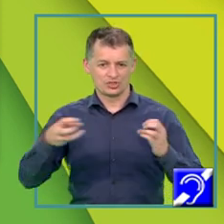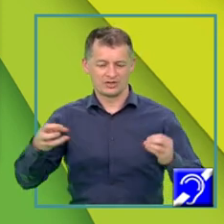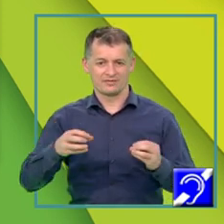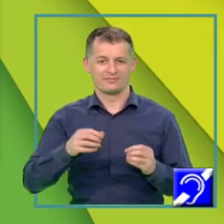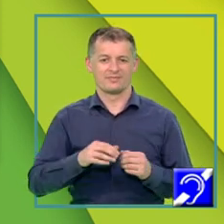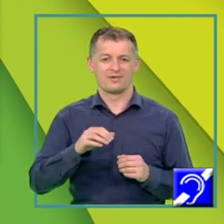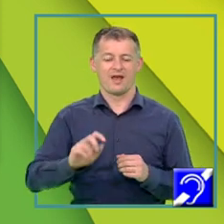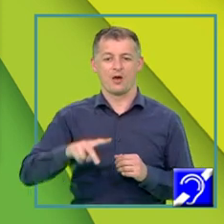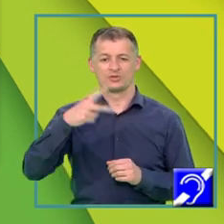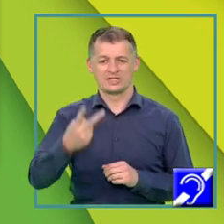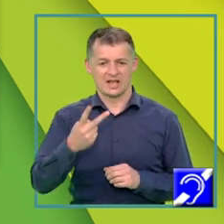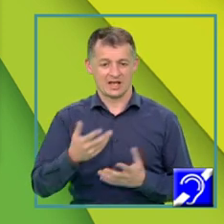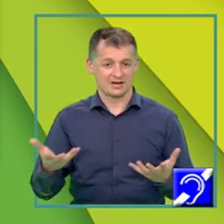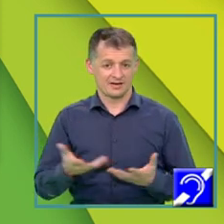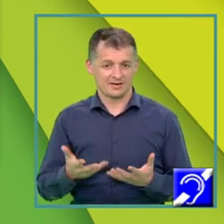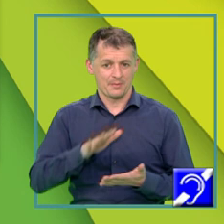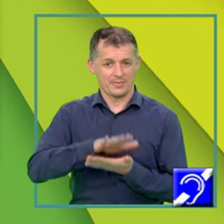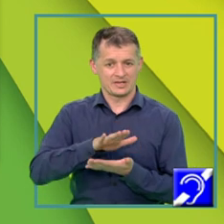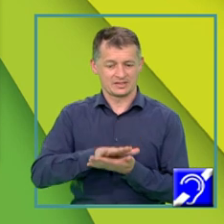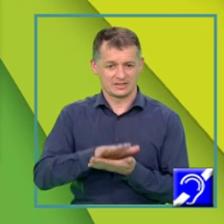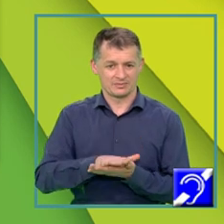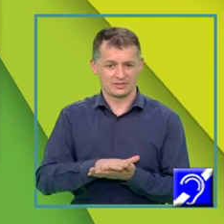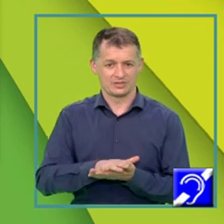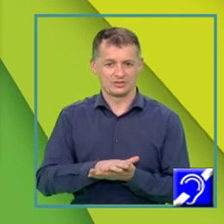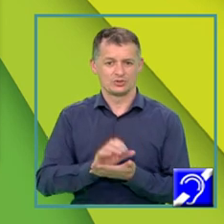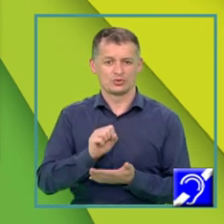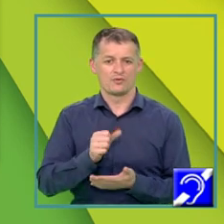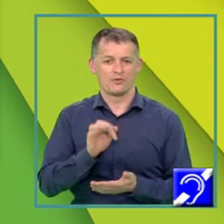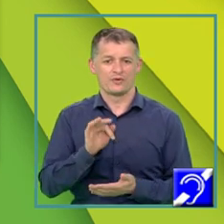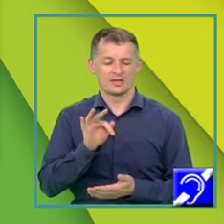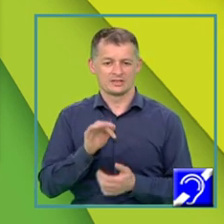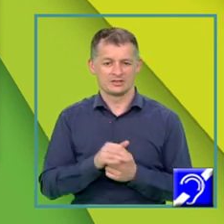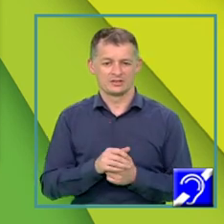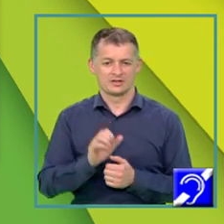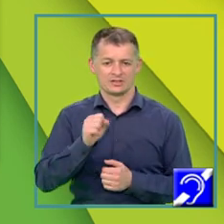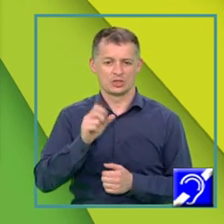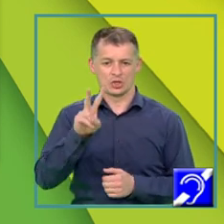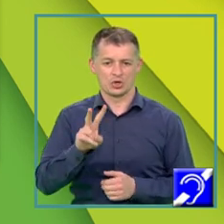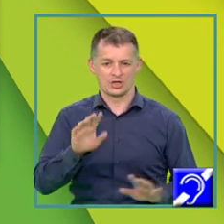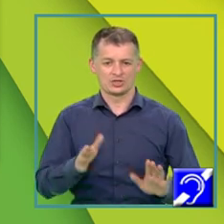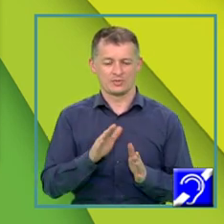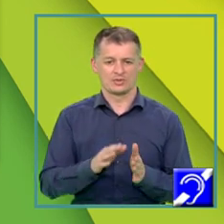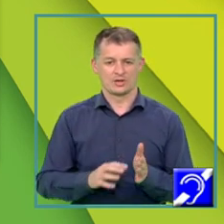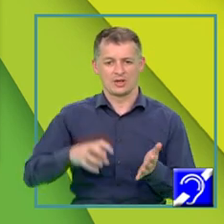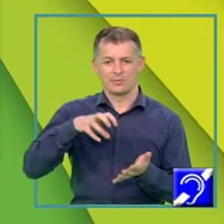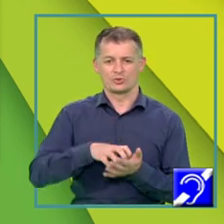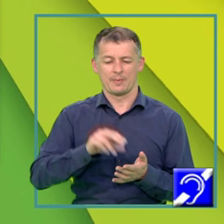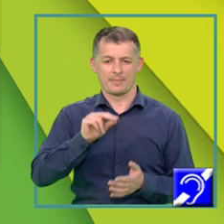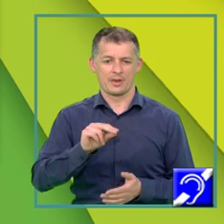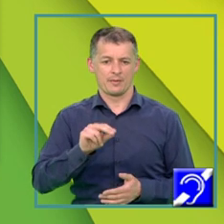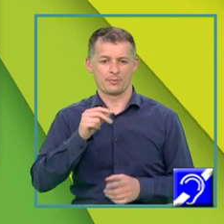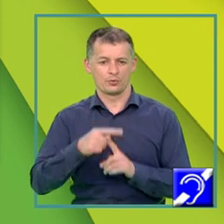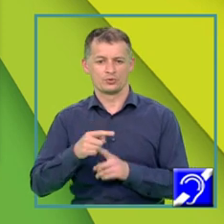în care vom păstra sufixul nu S2 care începe la poziția pe plus